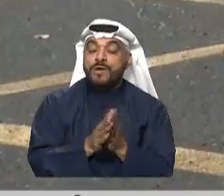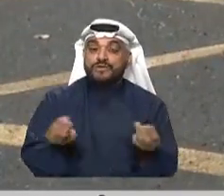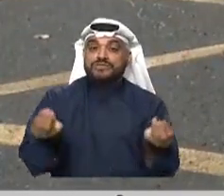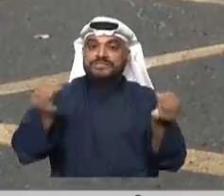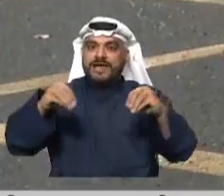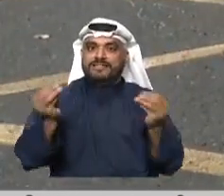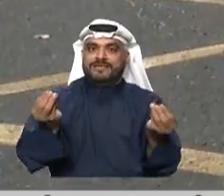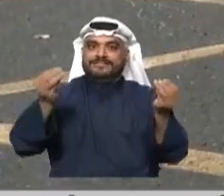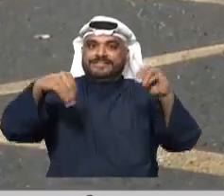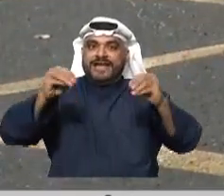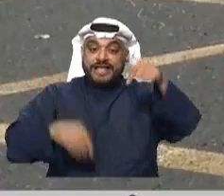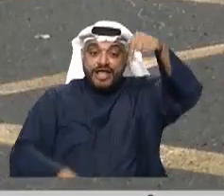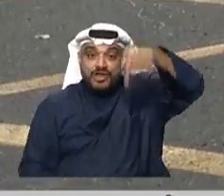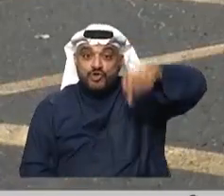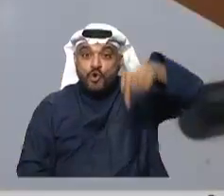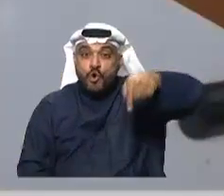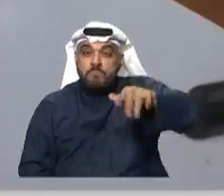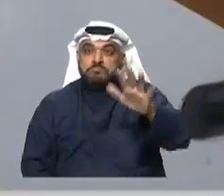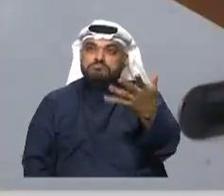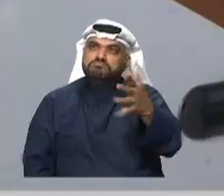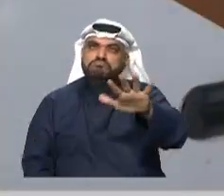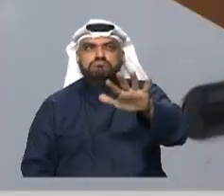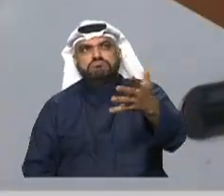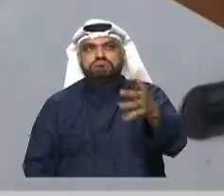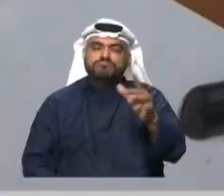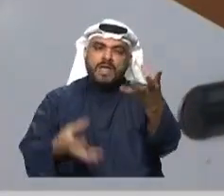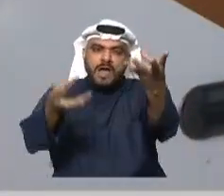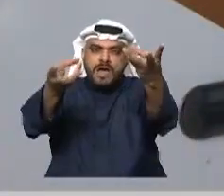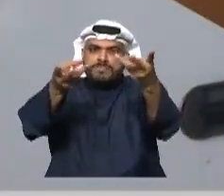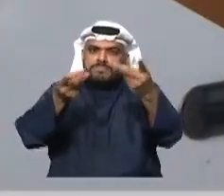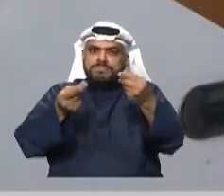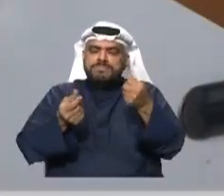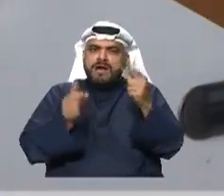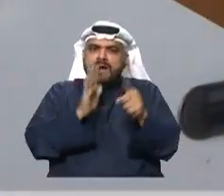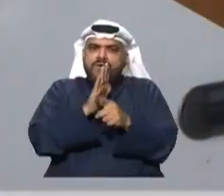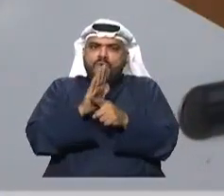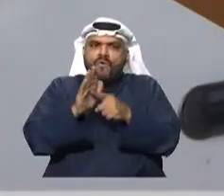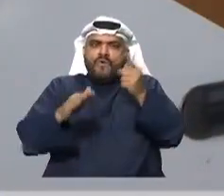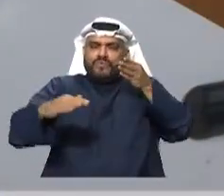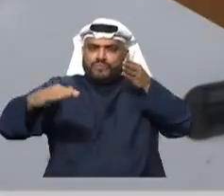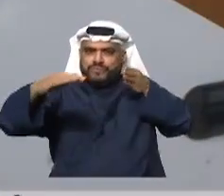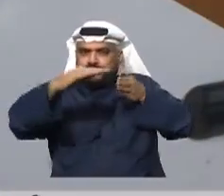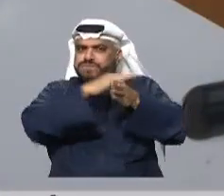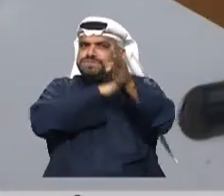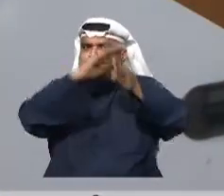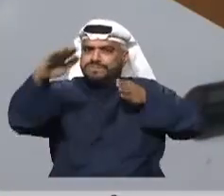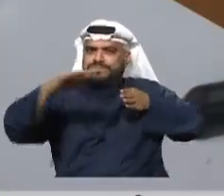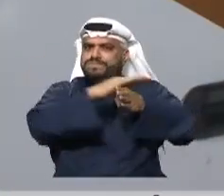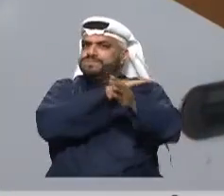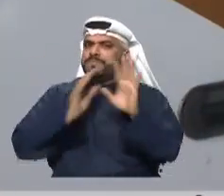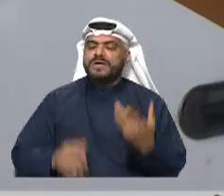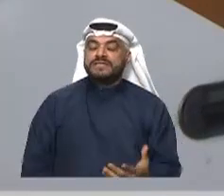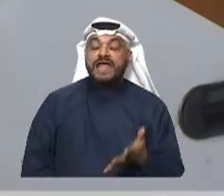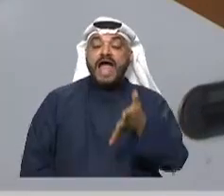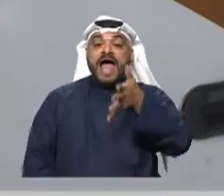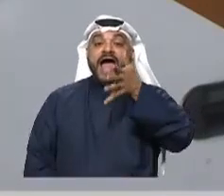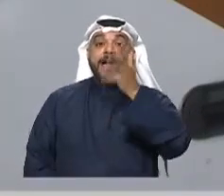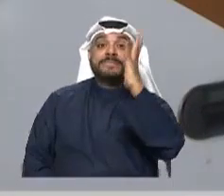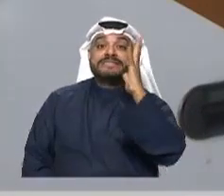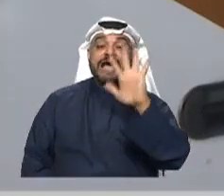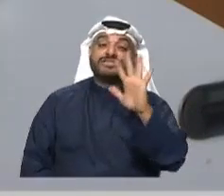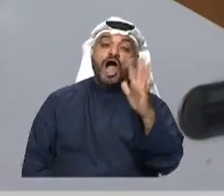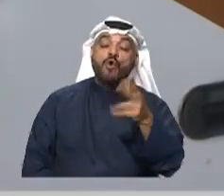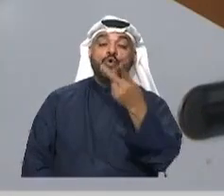طبعا عندك اليوم أتوقع أن الإحصائية لم يسبق لها مثيل لمنفذ العبدلي، يمكن راح تتجاوز 15 إلى 20